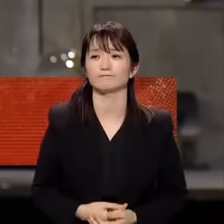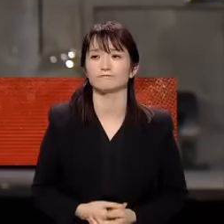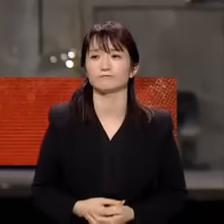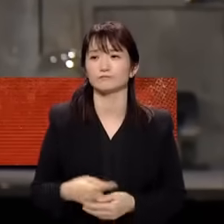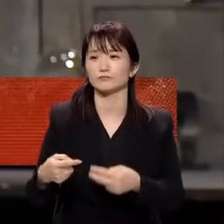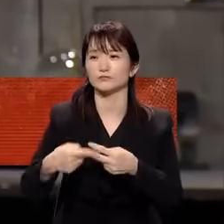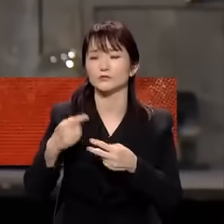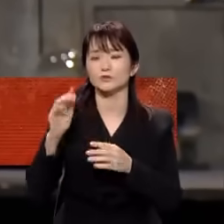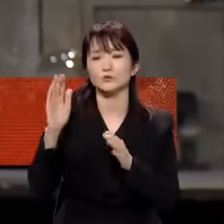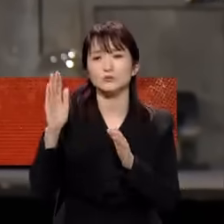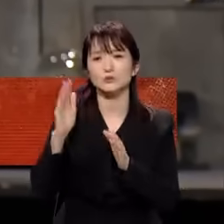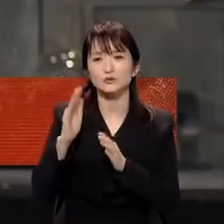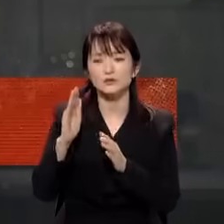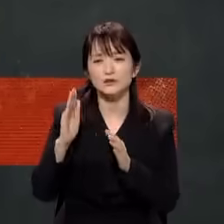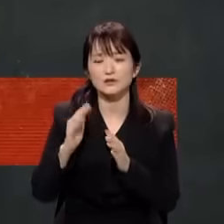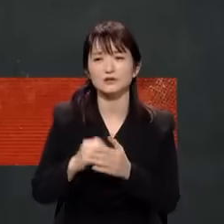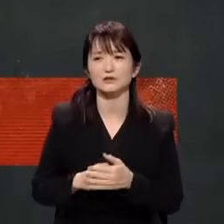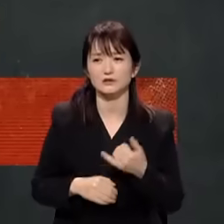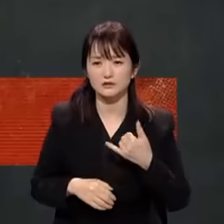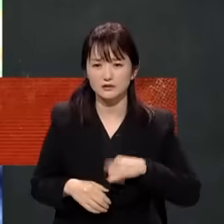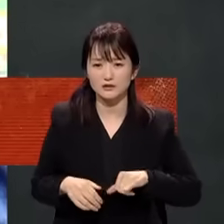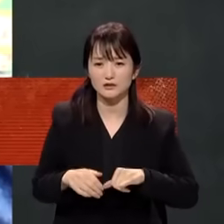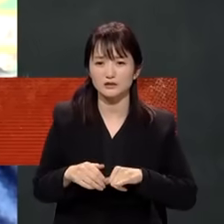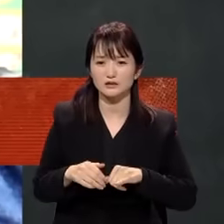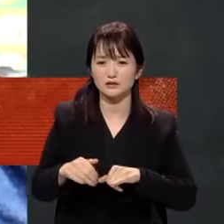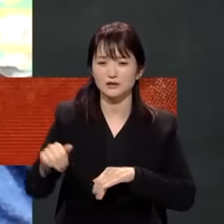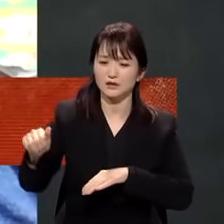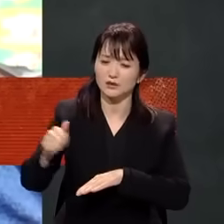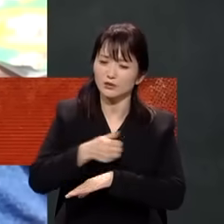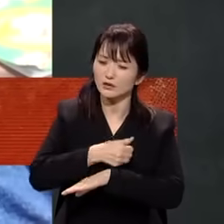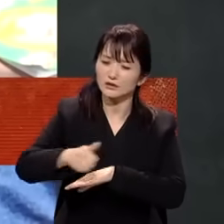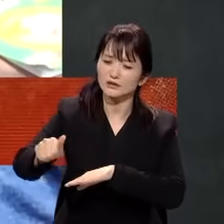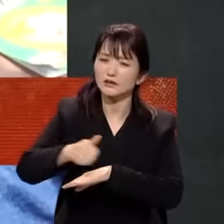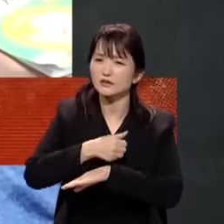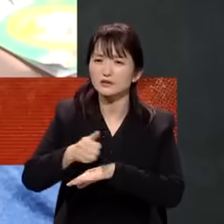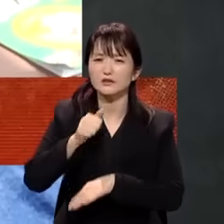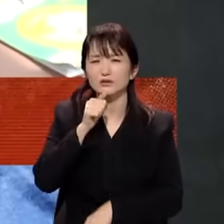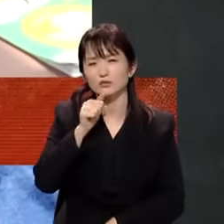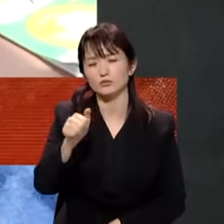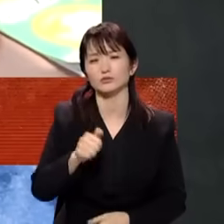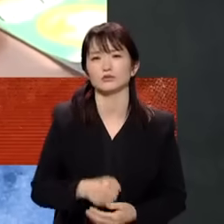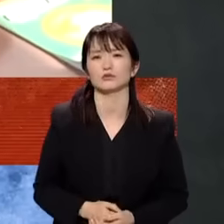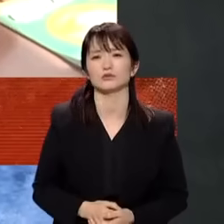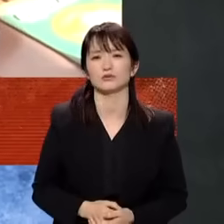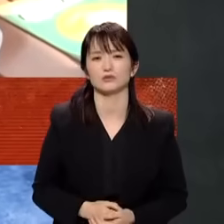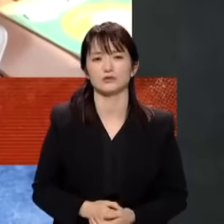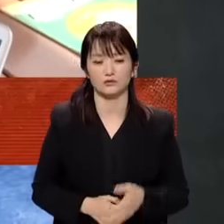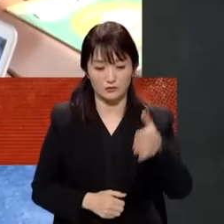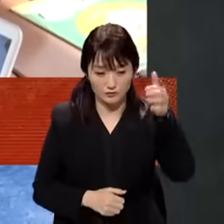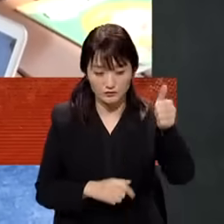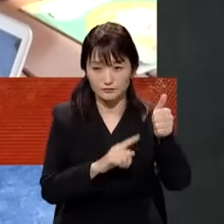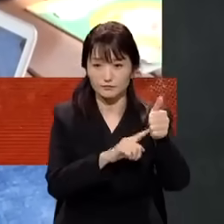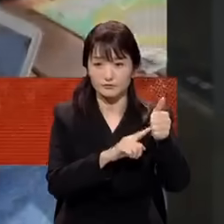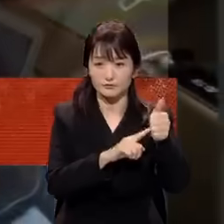애들이 50분이 넘게 지금 통학을 하고 있다는 거 아닙니까? 그러다 보니까 제보자 집주인분도 본인이 과격한 행동한 건